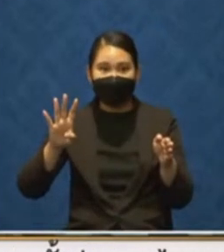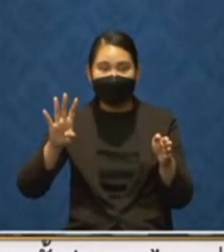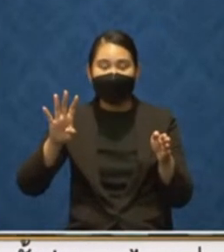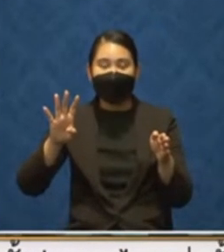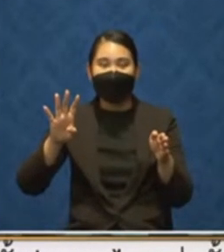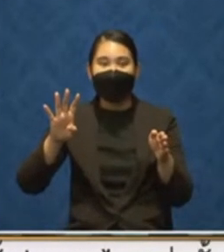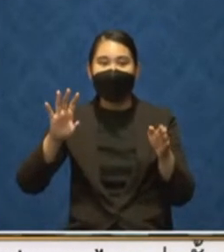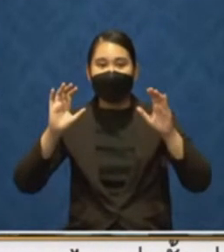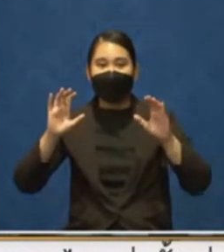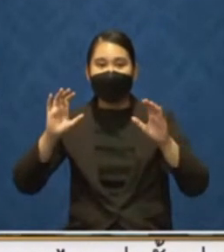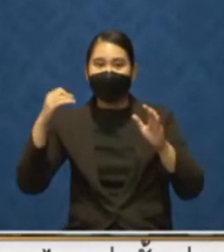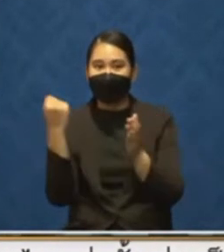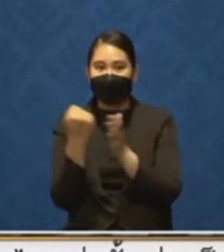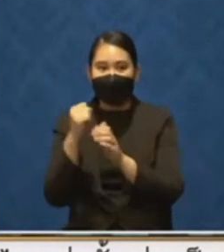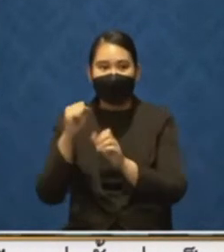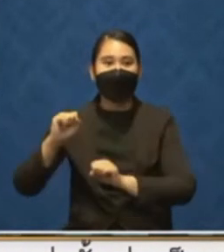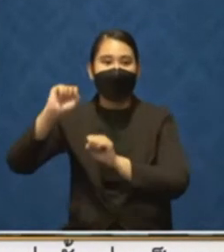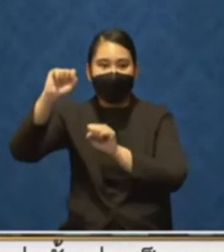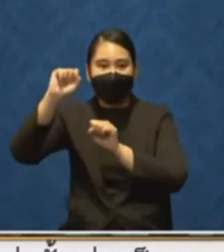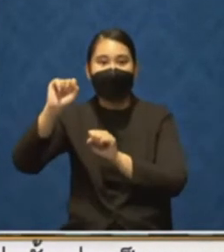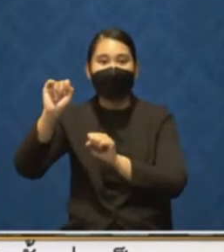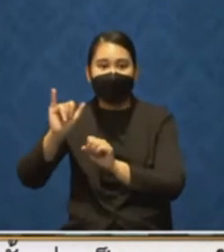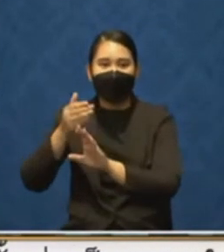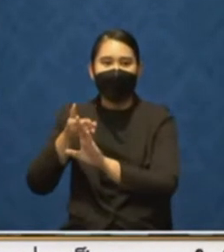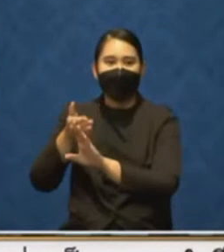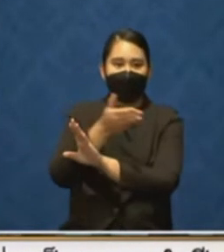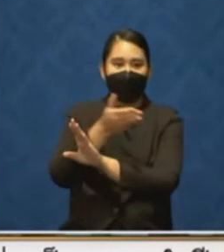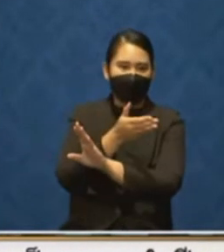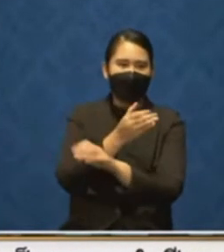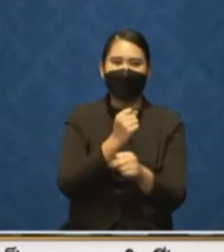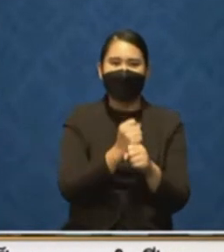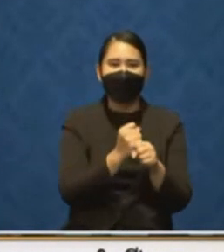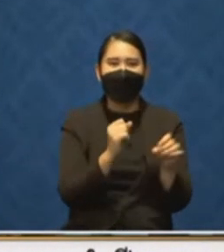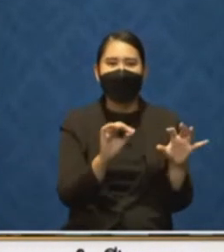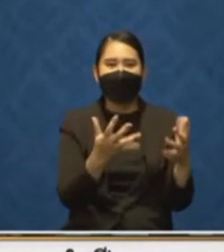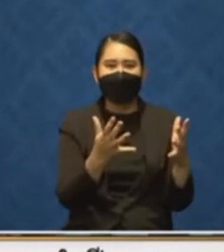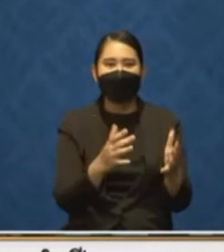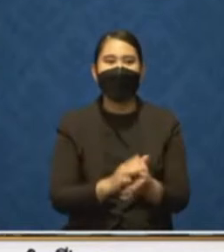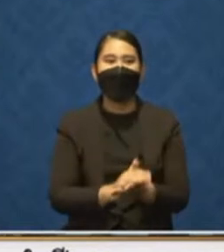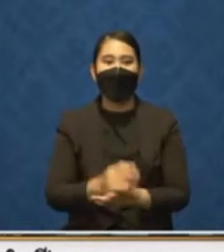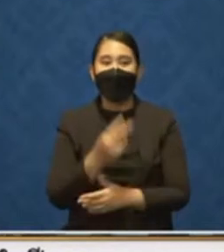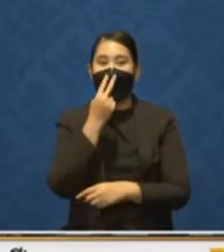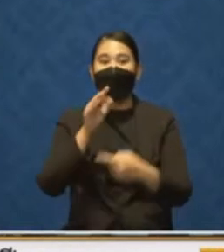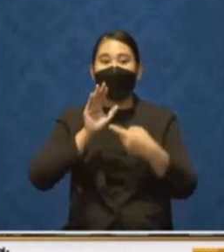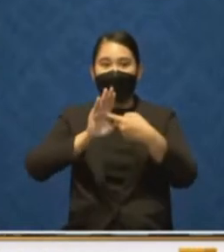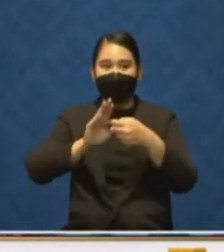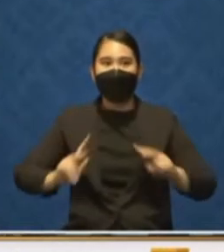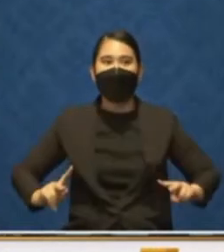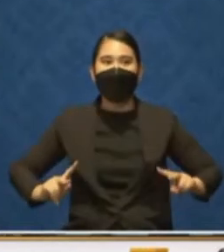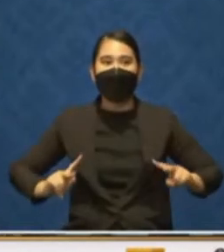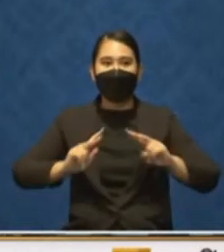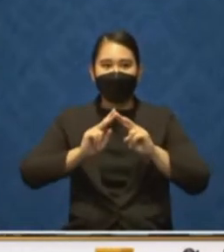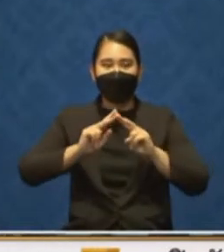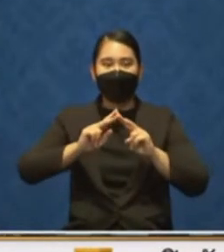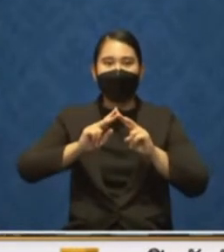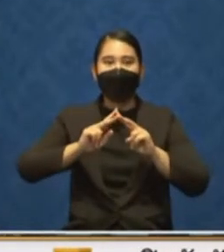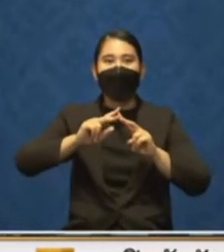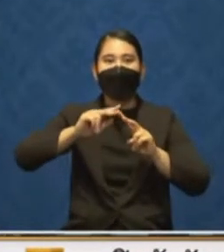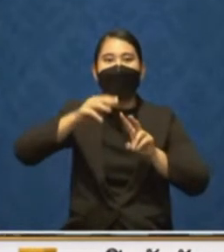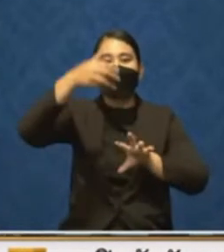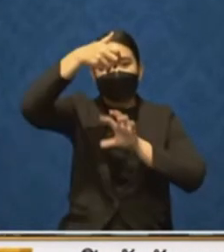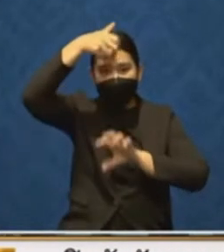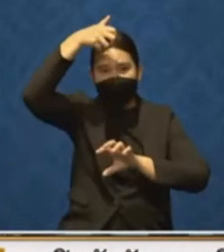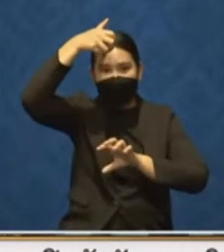ประกาศใช้ครับพี่ช้างครับจะเริ่มตรีครับเฮียเป็นตัวอย่างนะมาไทยของบิ๊กป้อมของผมอาจจะเอาไปทำบ้านก็ได้